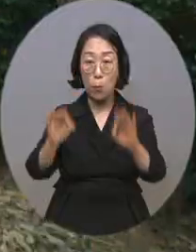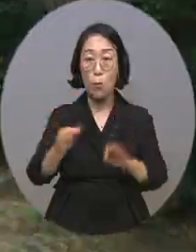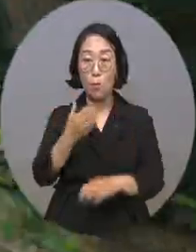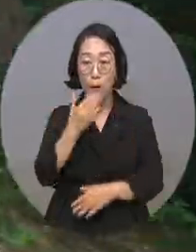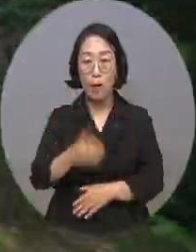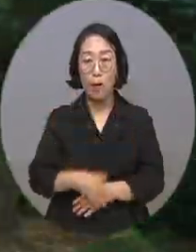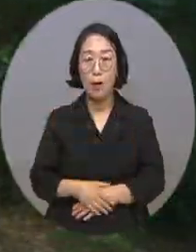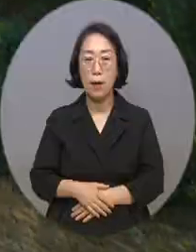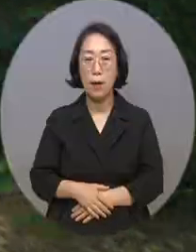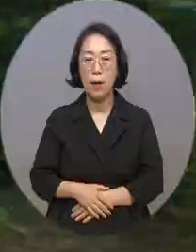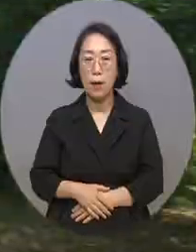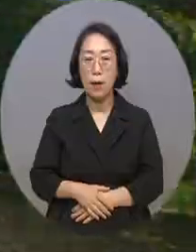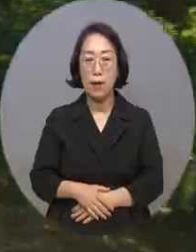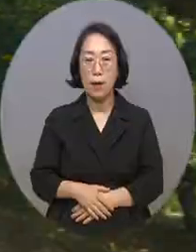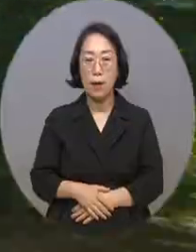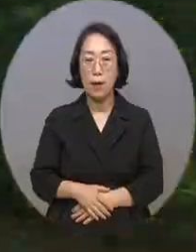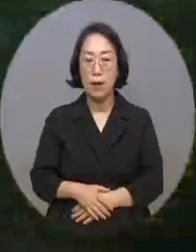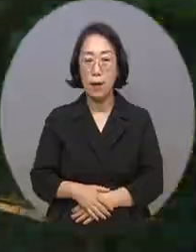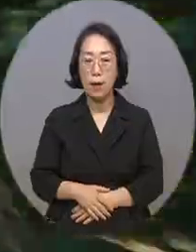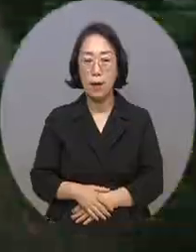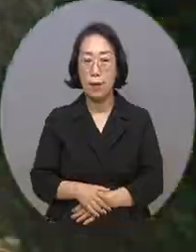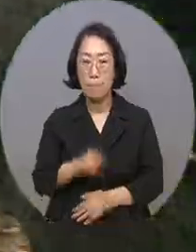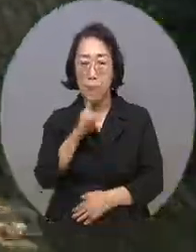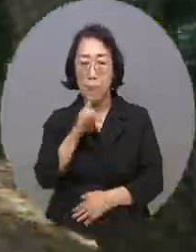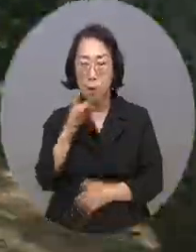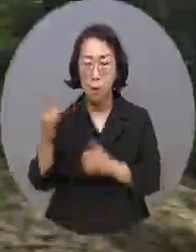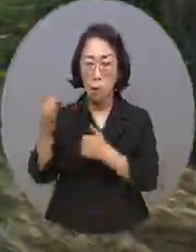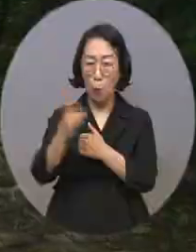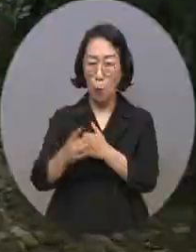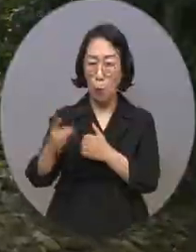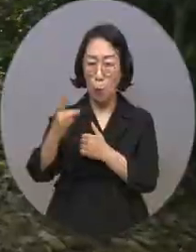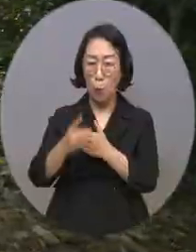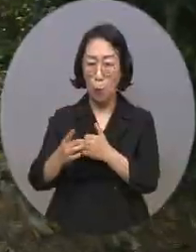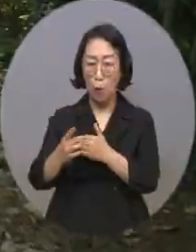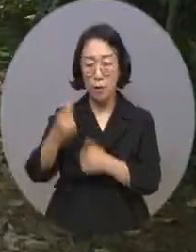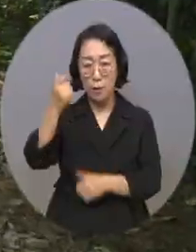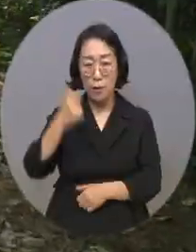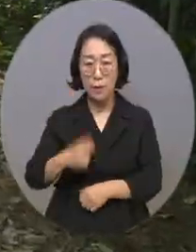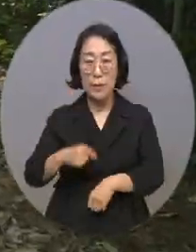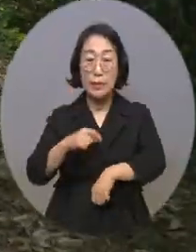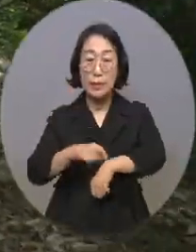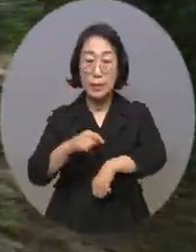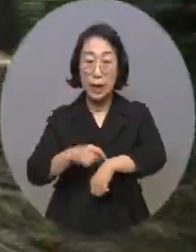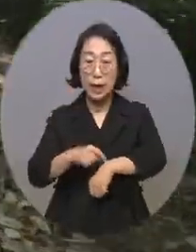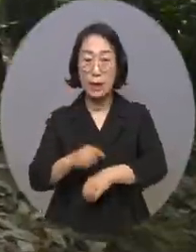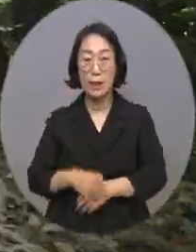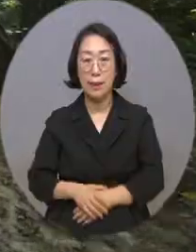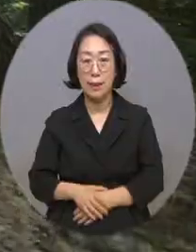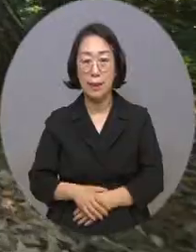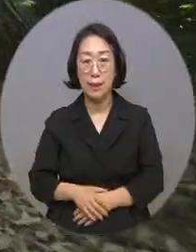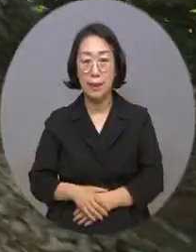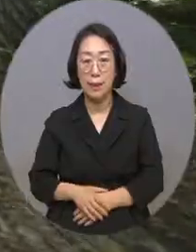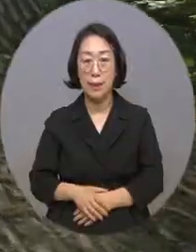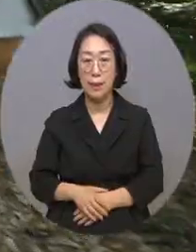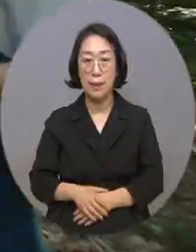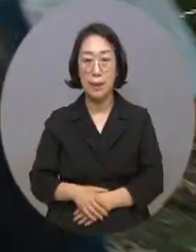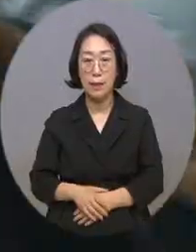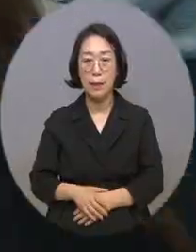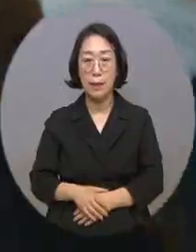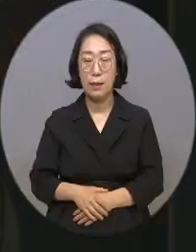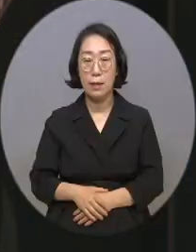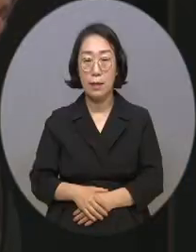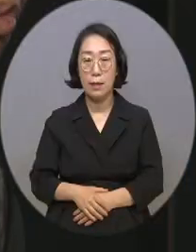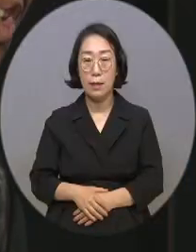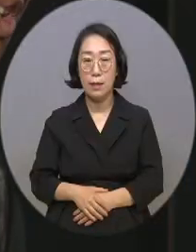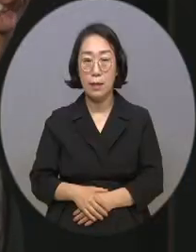오고. 지금 뭔가 약간 급격하게 말로 저희를 회유하면서. 시간이, 타임테이블. 아, 가야 돼? 정자를 못 봐요,